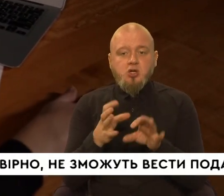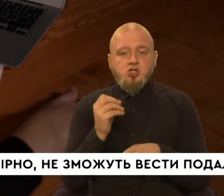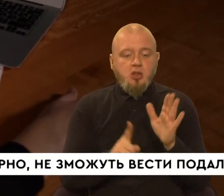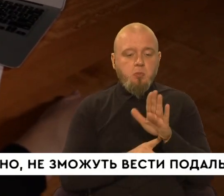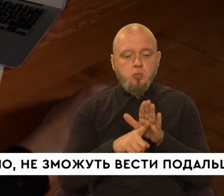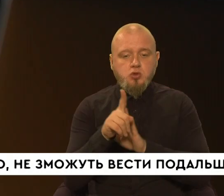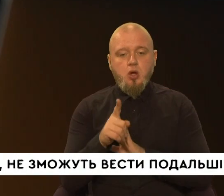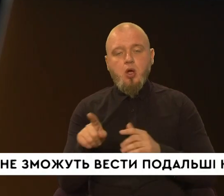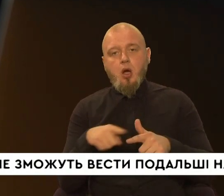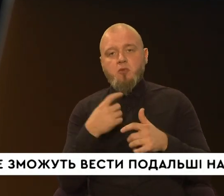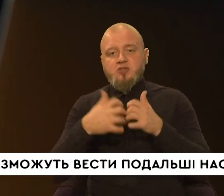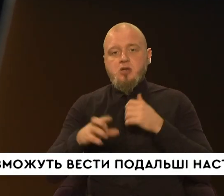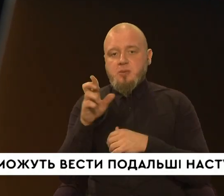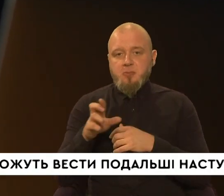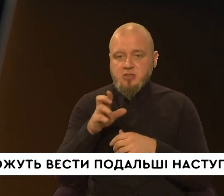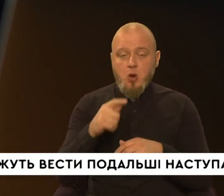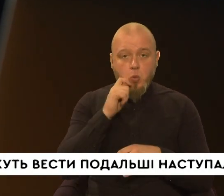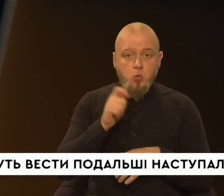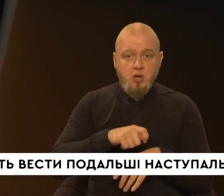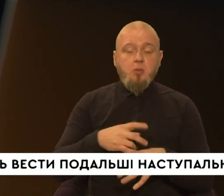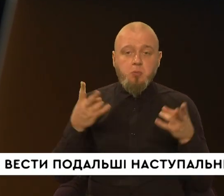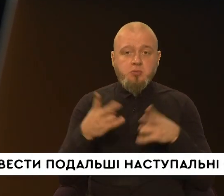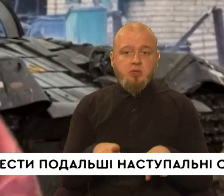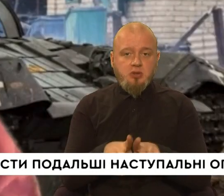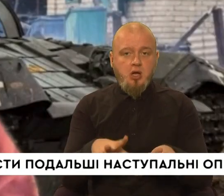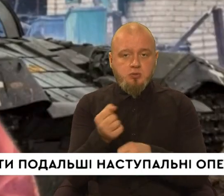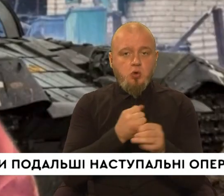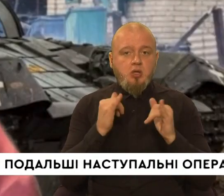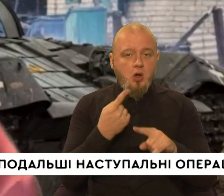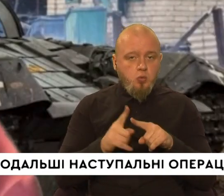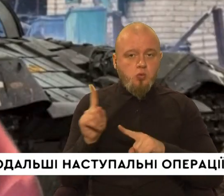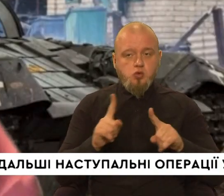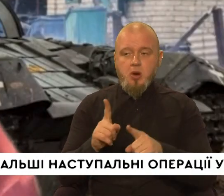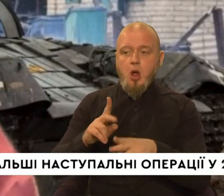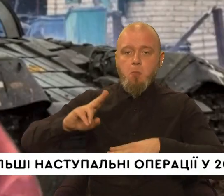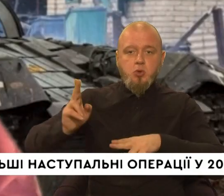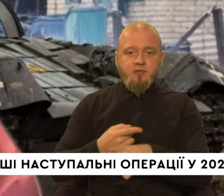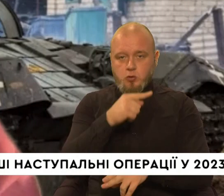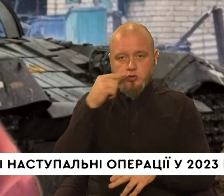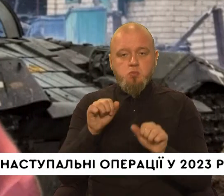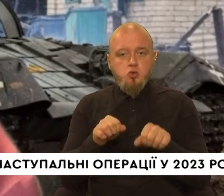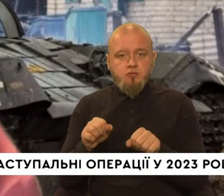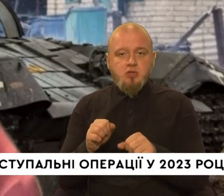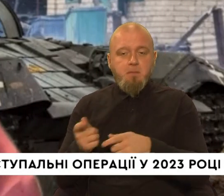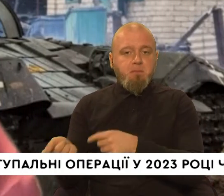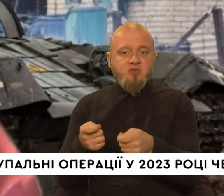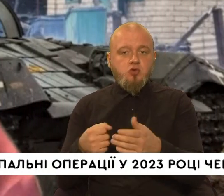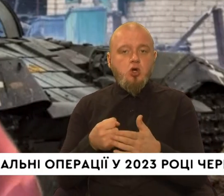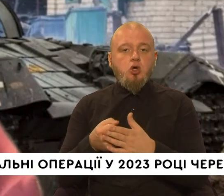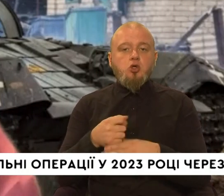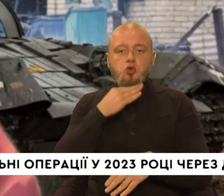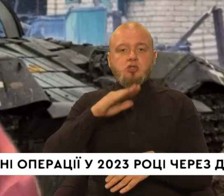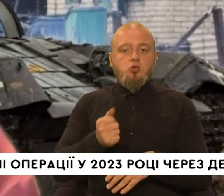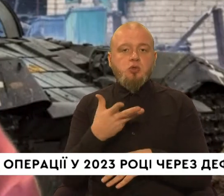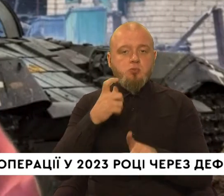на початку або всередині березня. Україні потрібна така зброя для того, щоб позбавити Росію можливості підвозити достатню